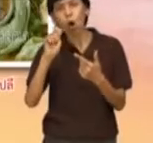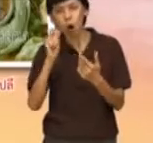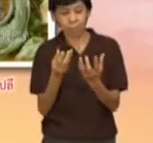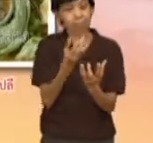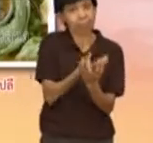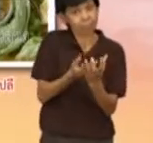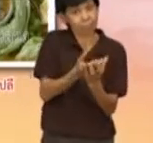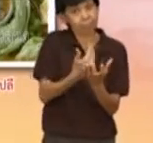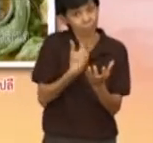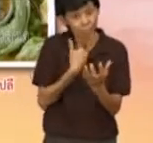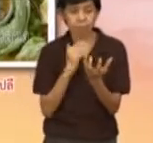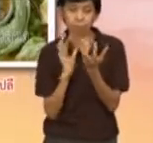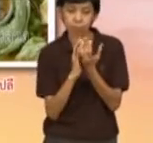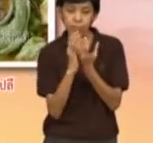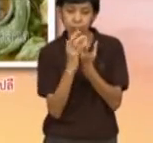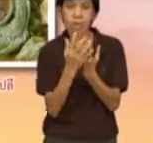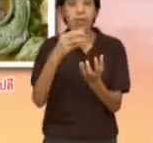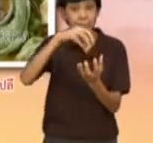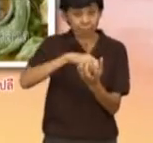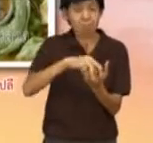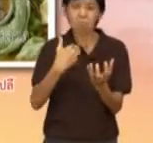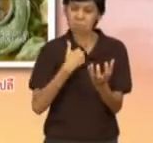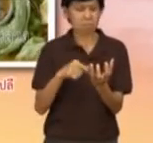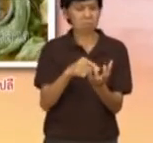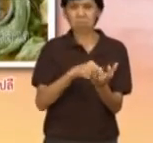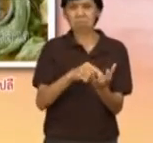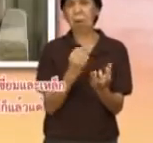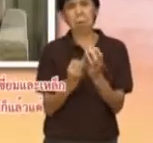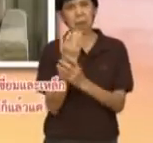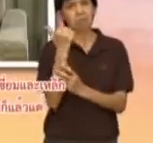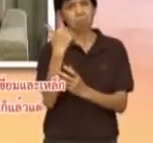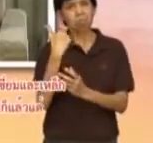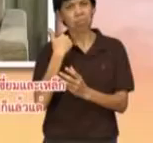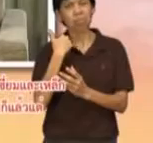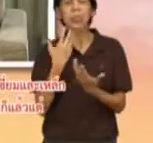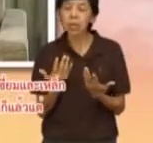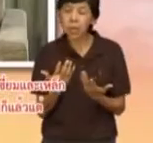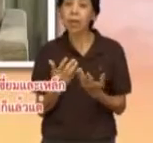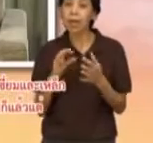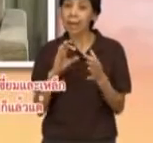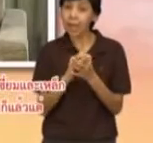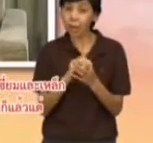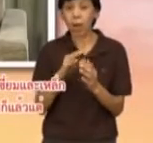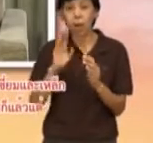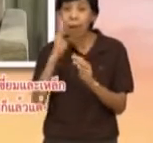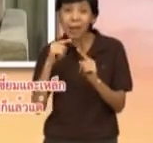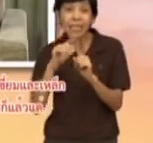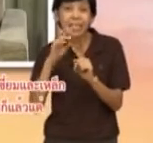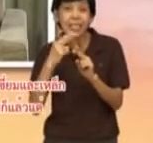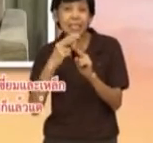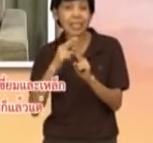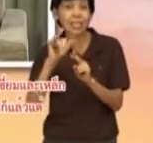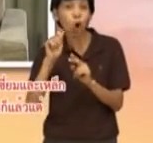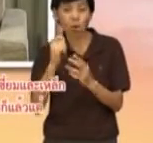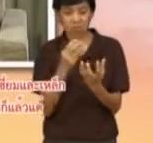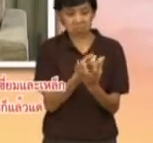อหรือผักกะหล่ำปลีก็ได้ค่ะล้วนแต่มีไฟเบอร์ทั้งนั้นเลยค่ะโดยเฉพาะยิ่งใบยอเนี่ยนะคะจะมี